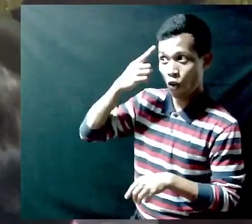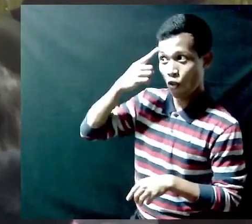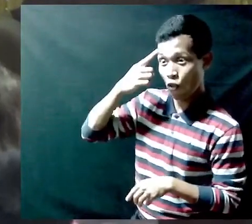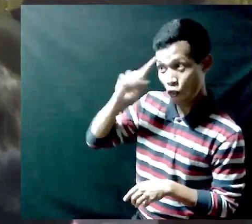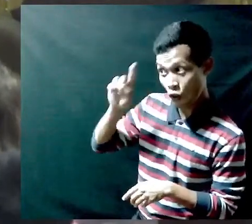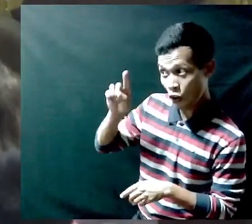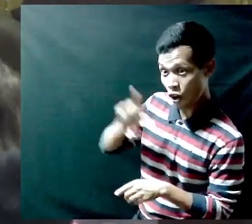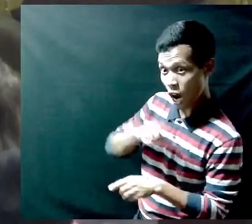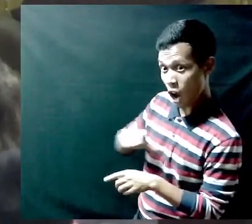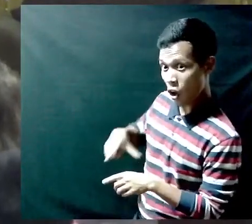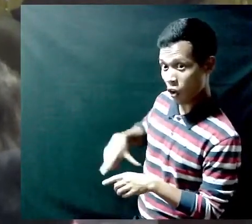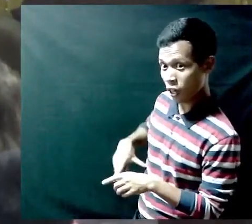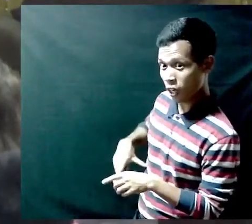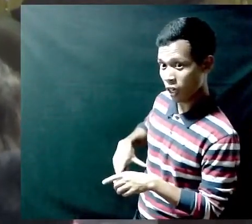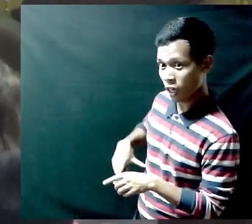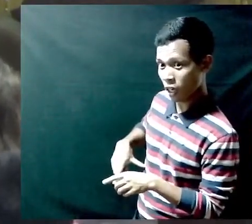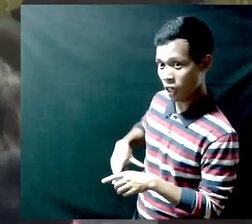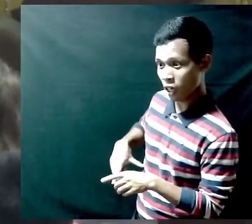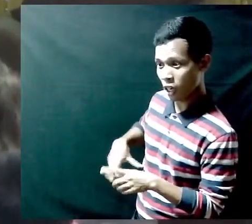Did you get the point, church?